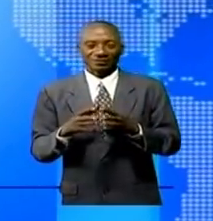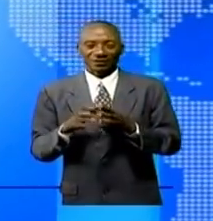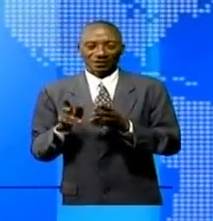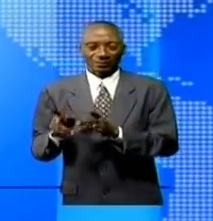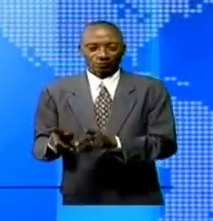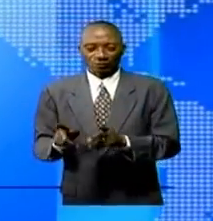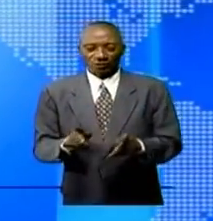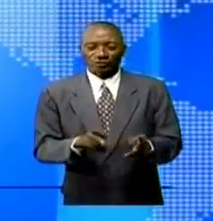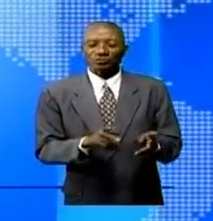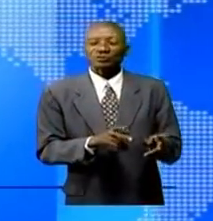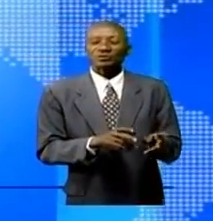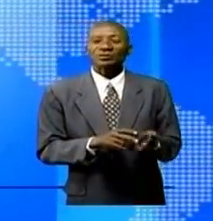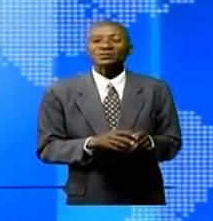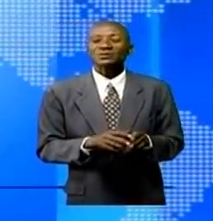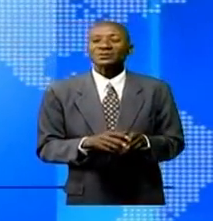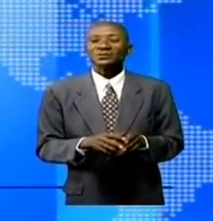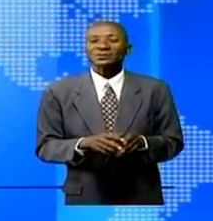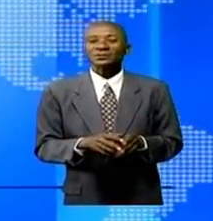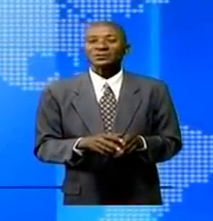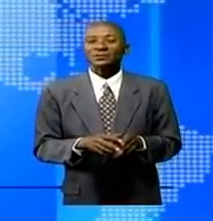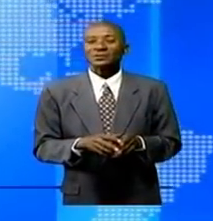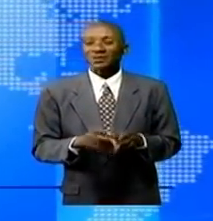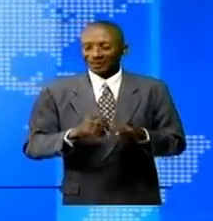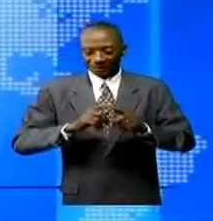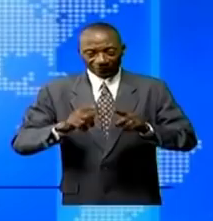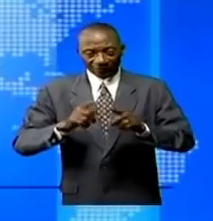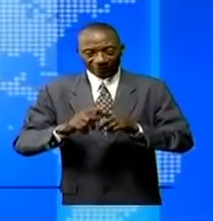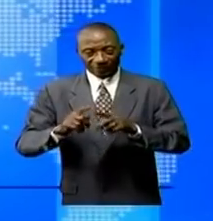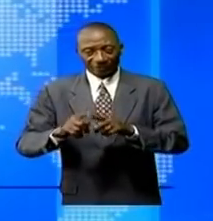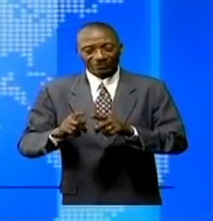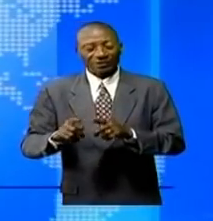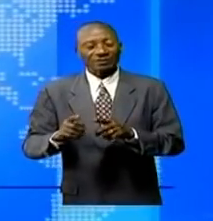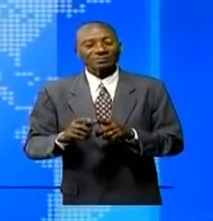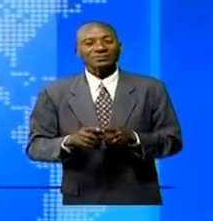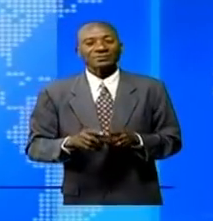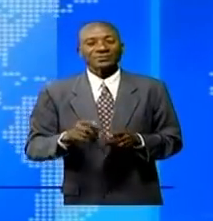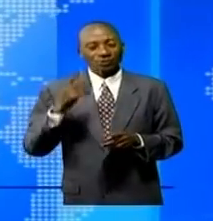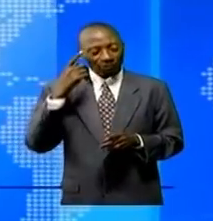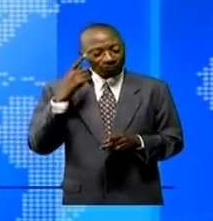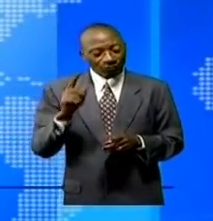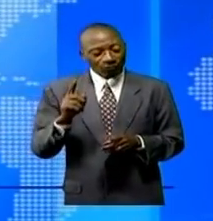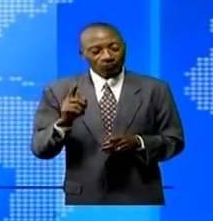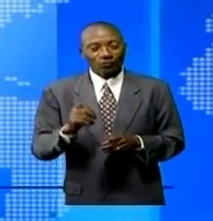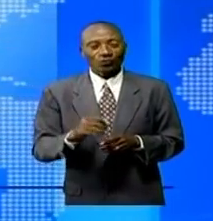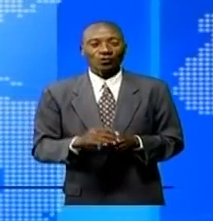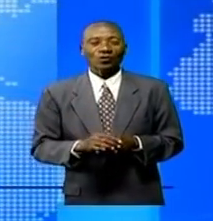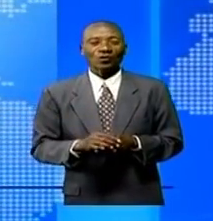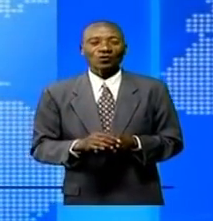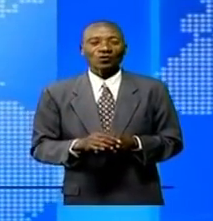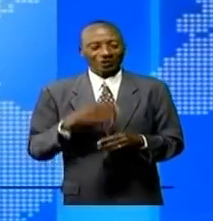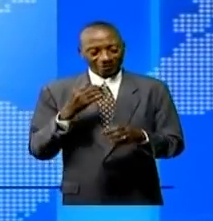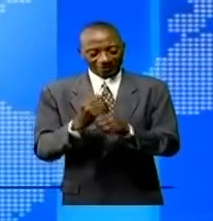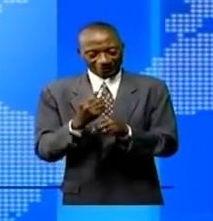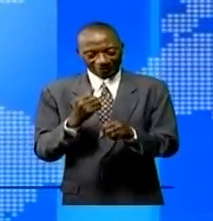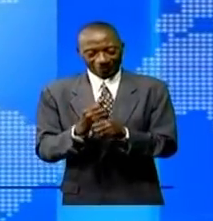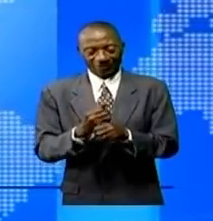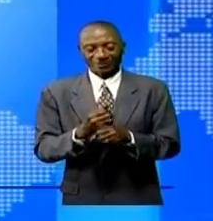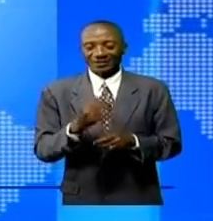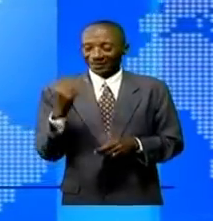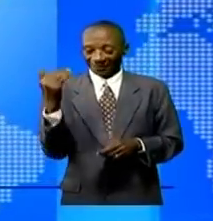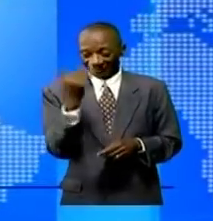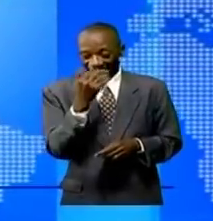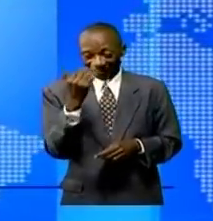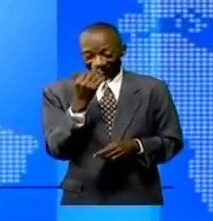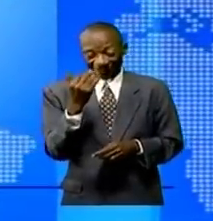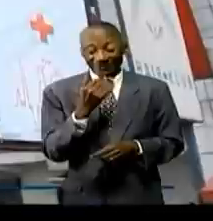de consultations gratuites et de sensibilisation sur les maladies cardiaques. Suzy Ngoy et Gila Mukunga pour